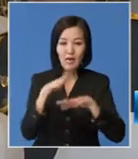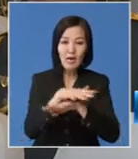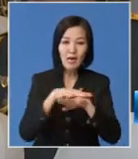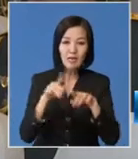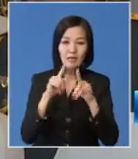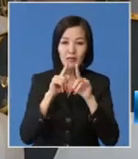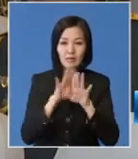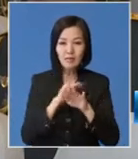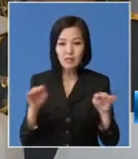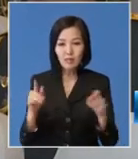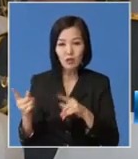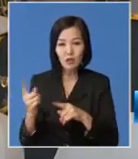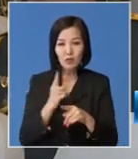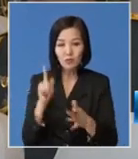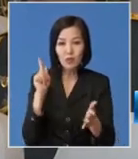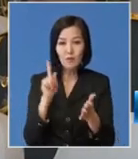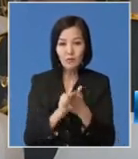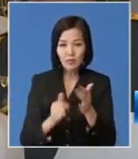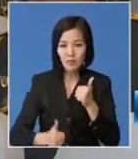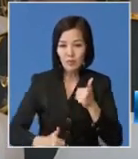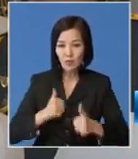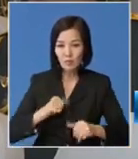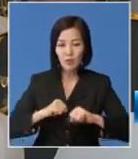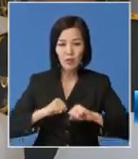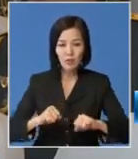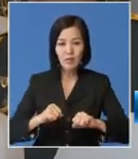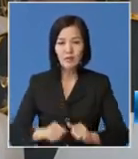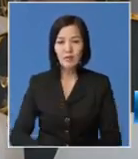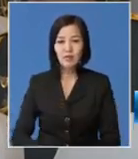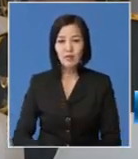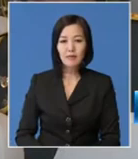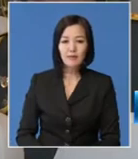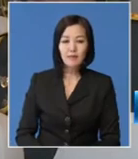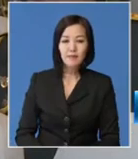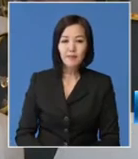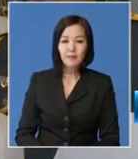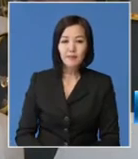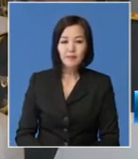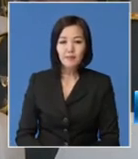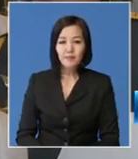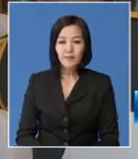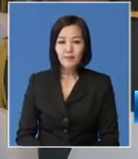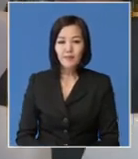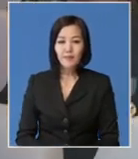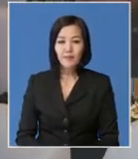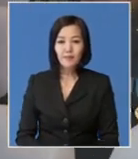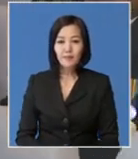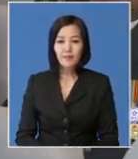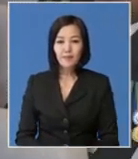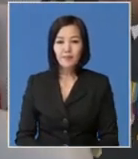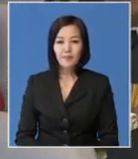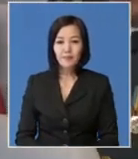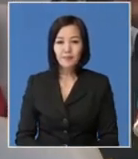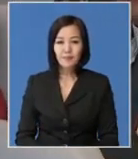күзету. Оларға міндет, абырой, ерлік. Камшат Мұхамеджан, Надир Хамзин, Жетісу арнасы, Талдықорған.